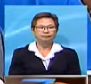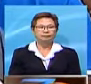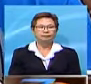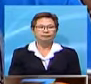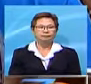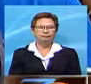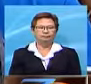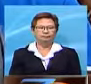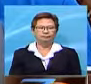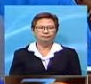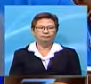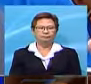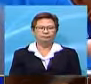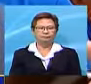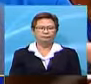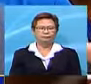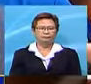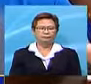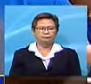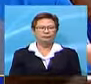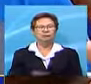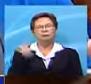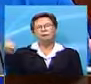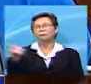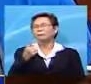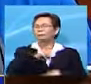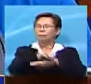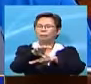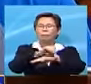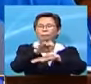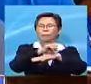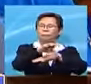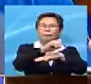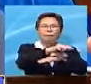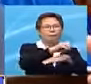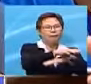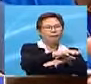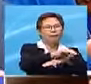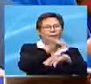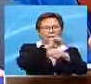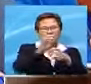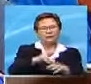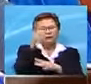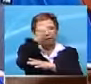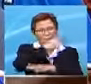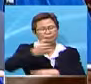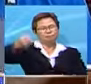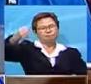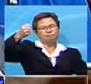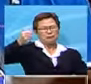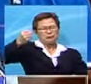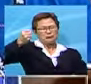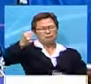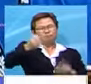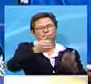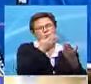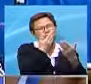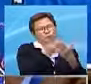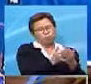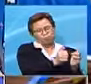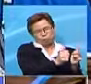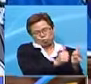tugas saya senasa bagatjawat ap kepada integriti integriti